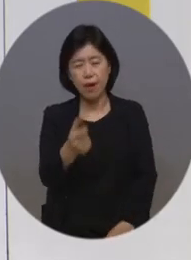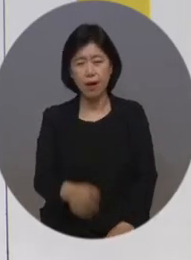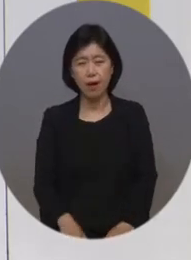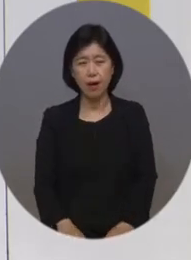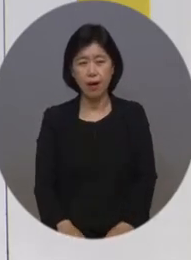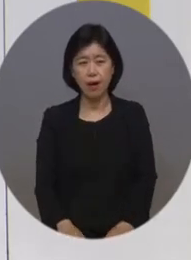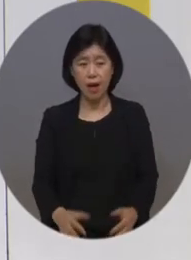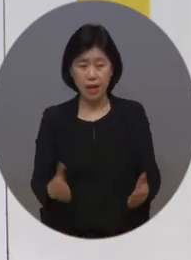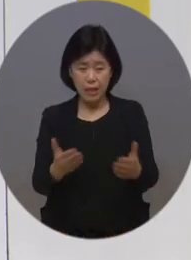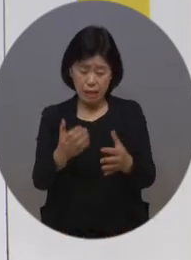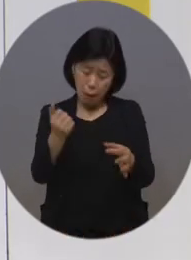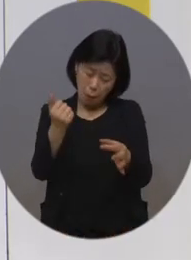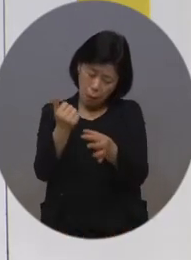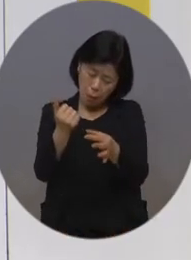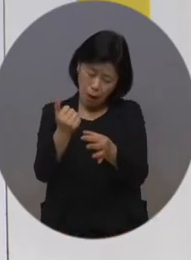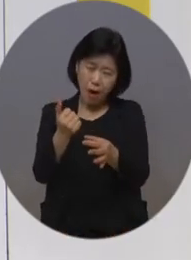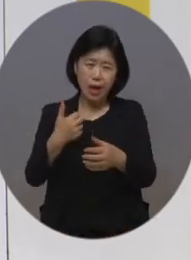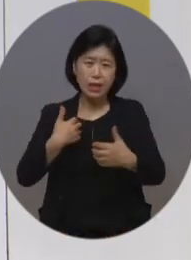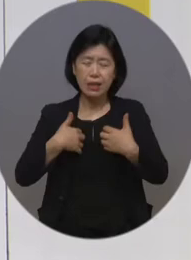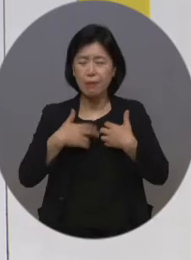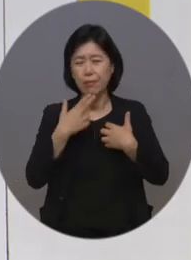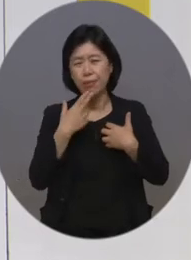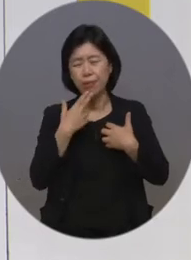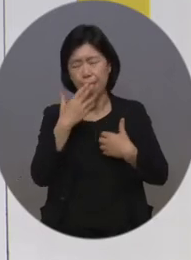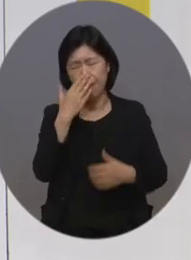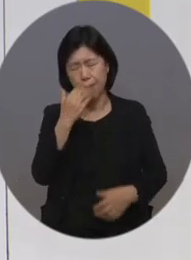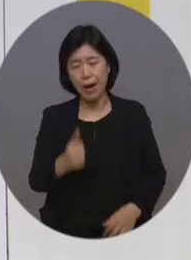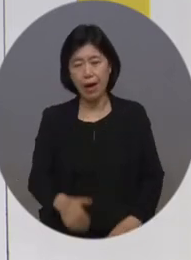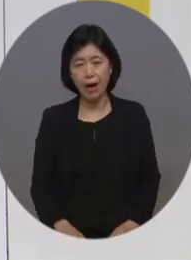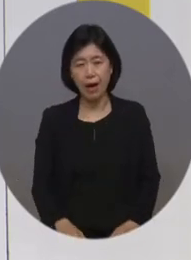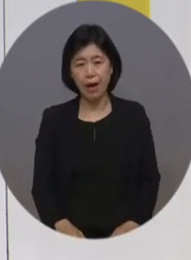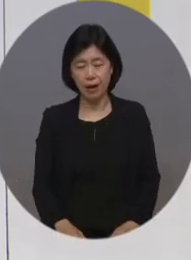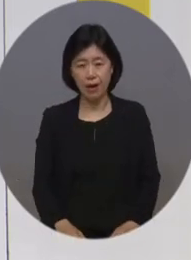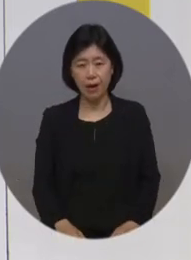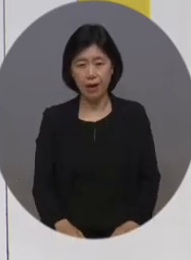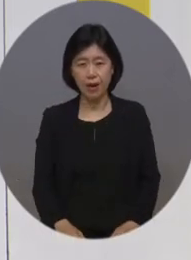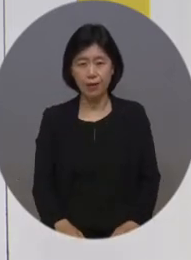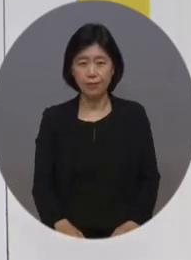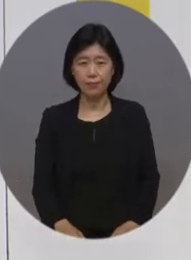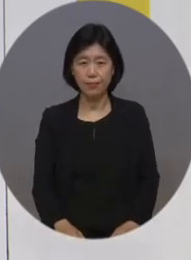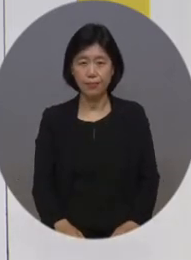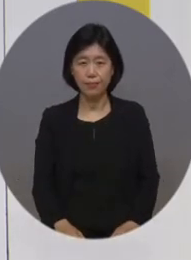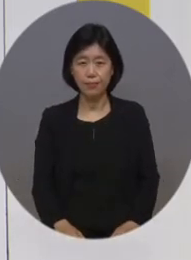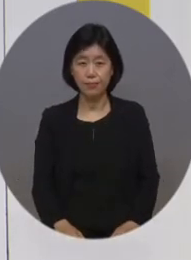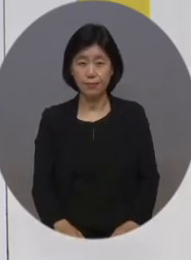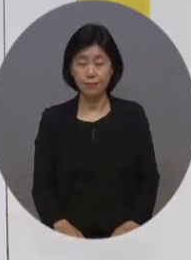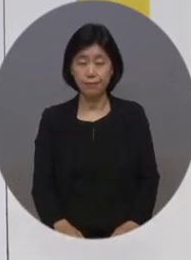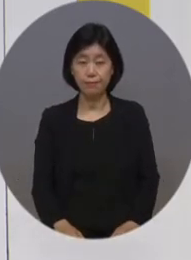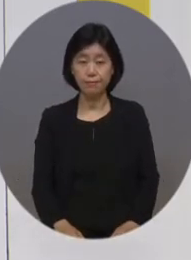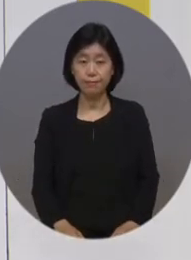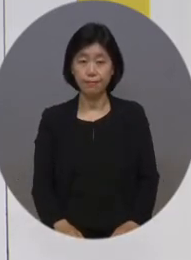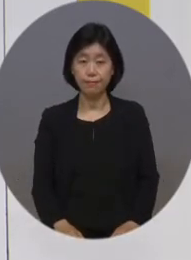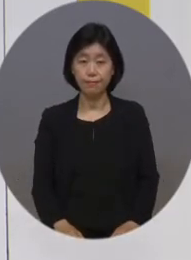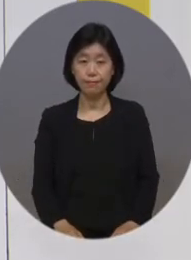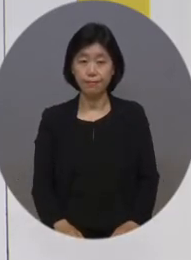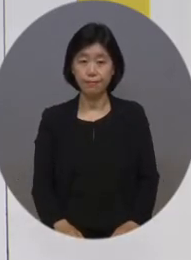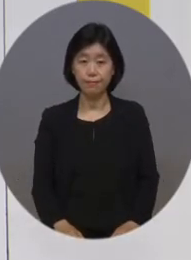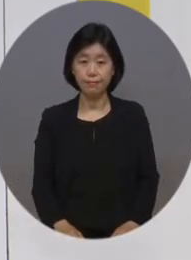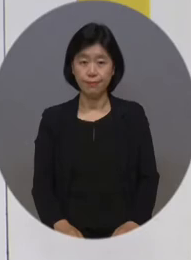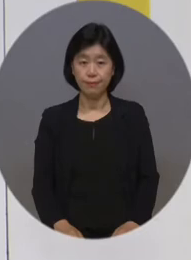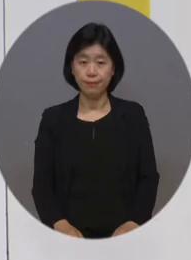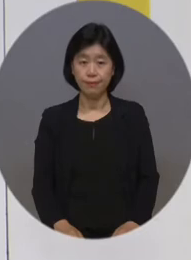재미없어 가지고 본인들도 답답하고 4 가족들도 답답해 하는 거예요 그래서 우리가 이 그